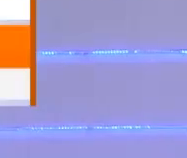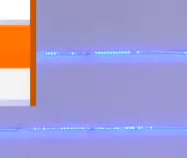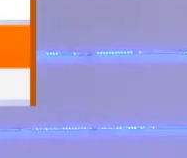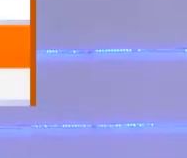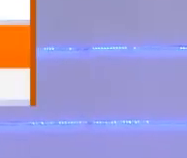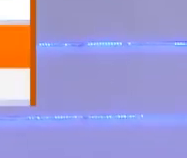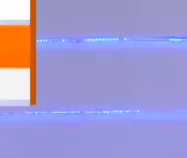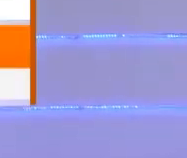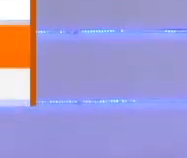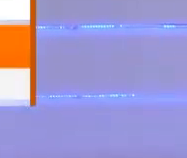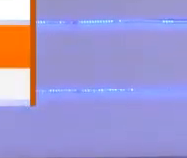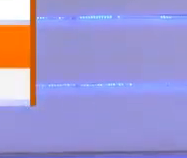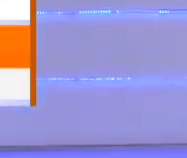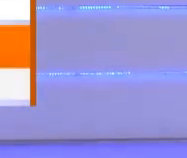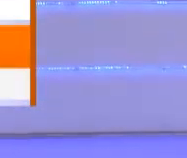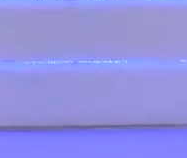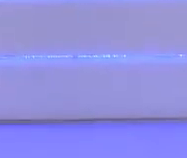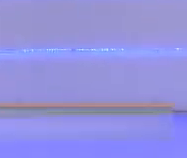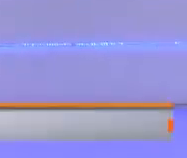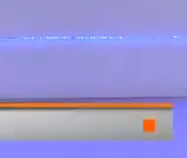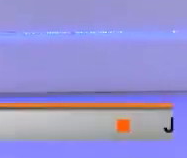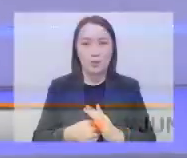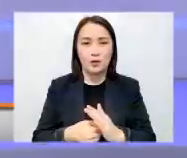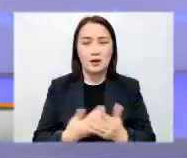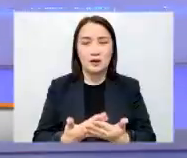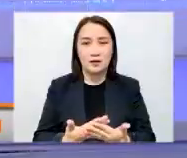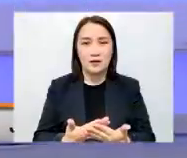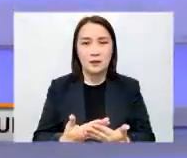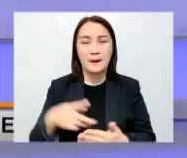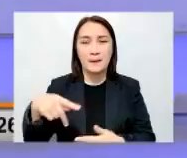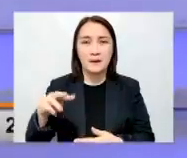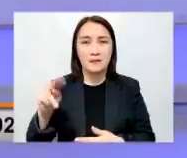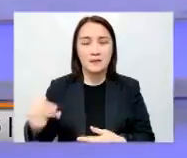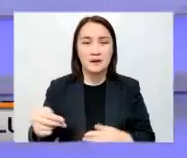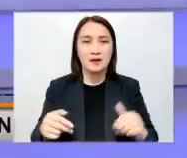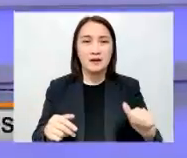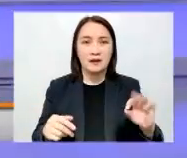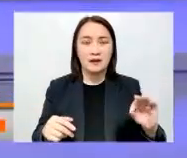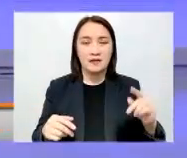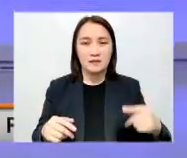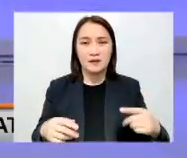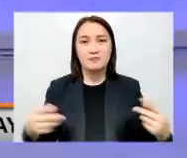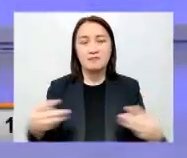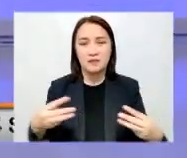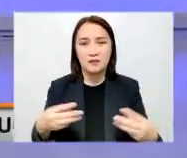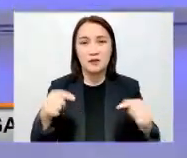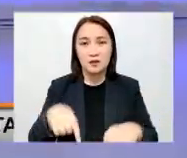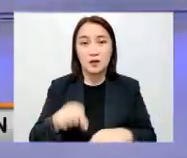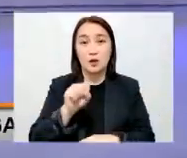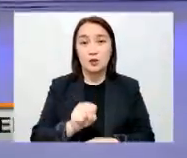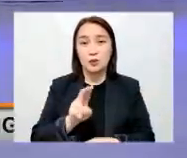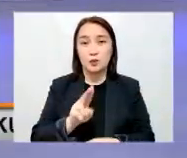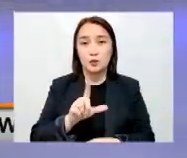Sampung oras nakipagbakbakan ang puwersa ng PNP at ng AFP laban sa isang armadong grupo sa Maimbong Sulu. Dalawa ang patay